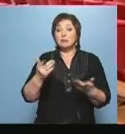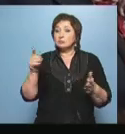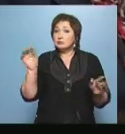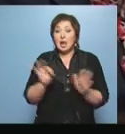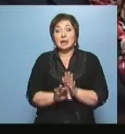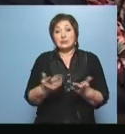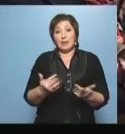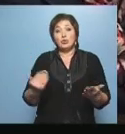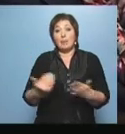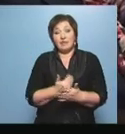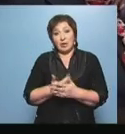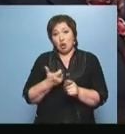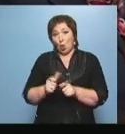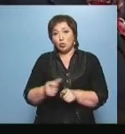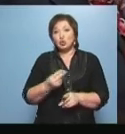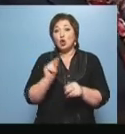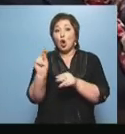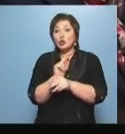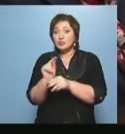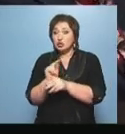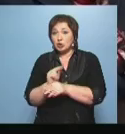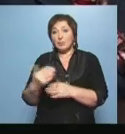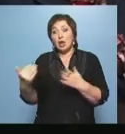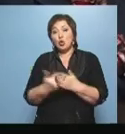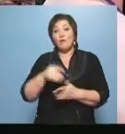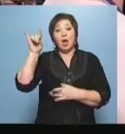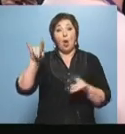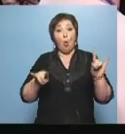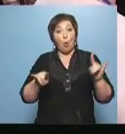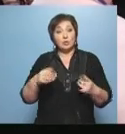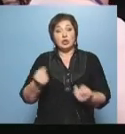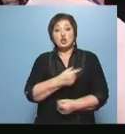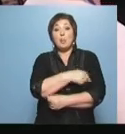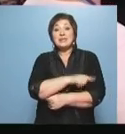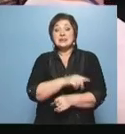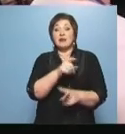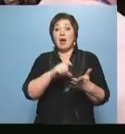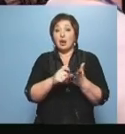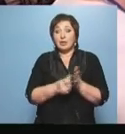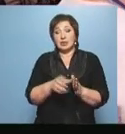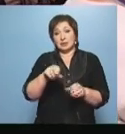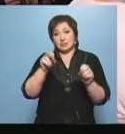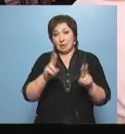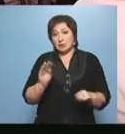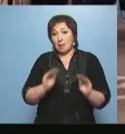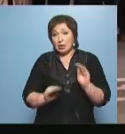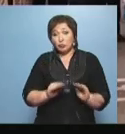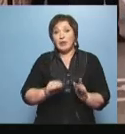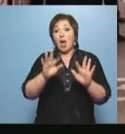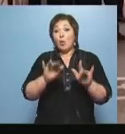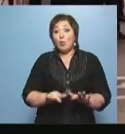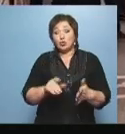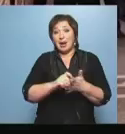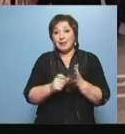обновления. Здесь очень нужен косметический ремонт и новые окна. А еще для медицинского кабинета спецоборудование. И в компьютерный класс тоже